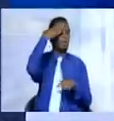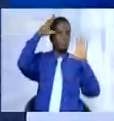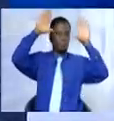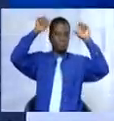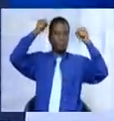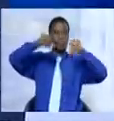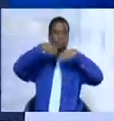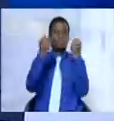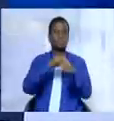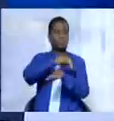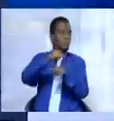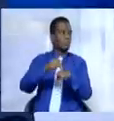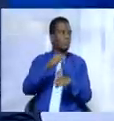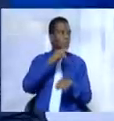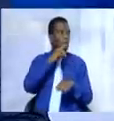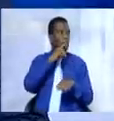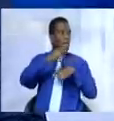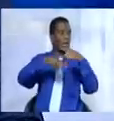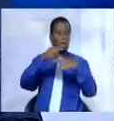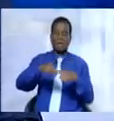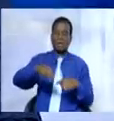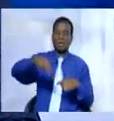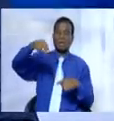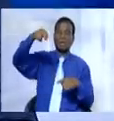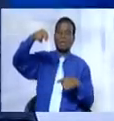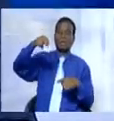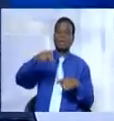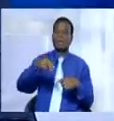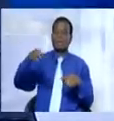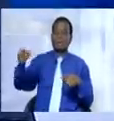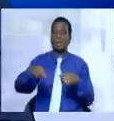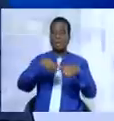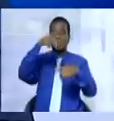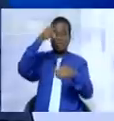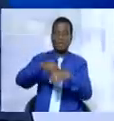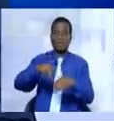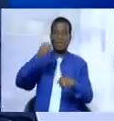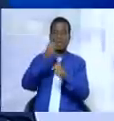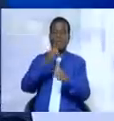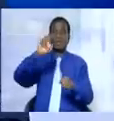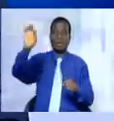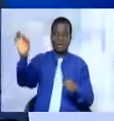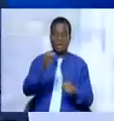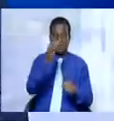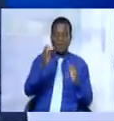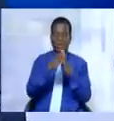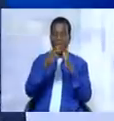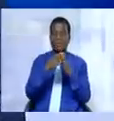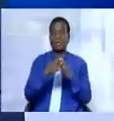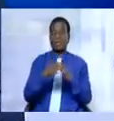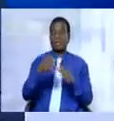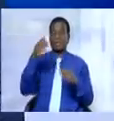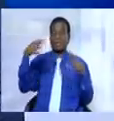président de l'Assemblée nationale est à Téhéran. Guillaume Soro a pris part aux travaux de la 9e session de la conférence de